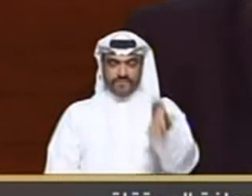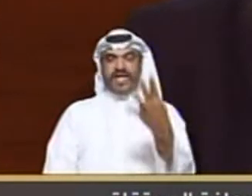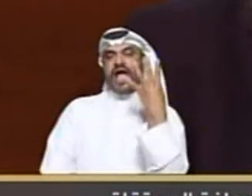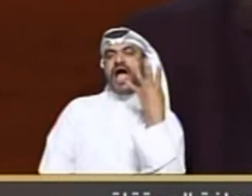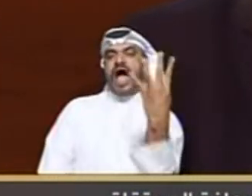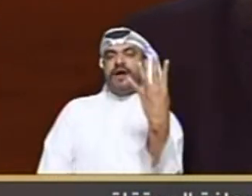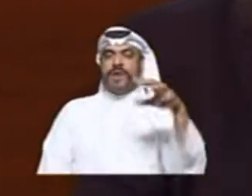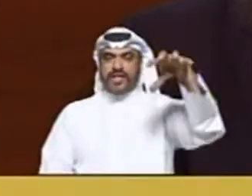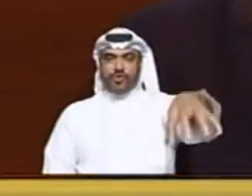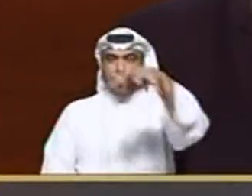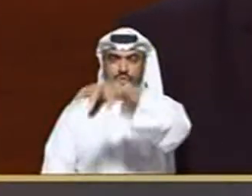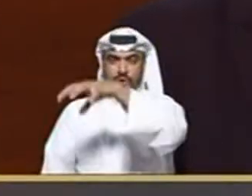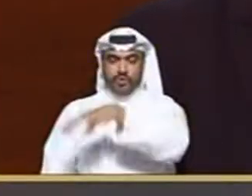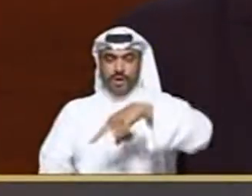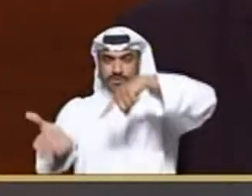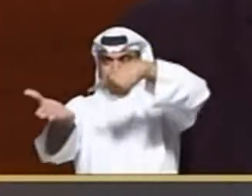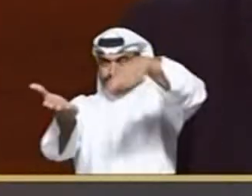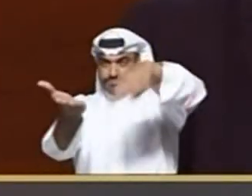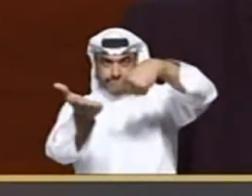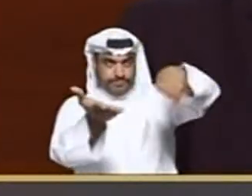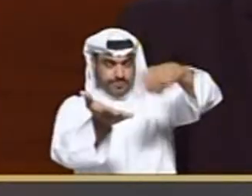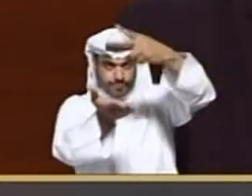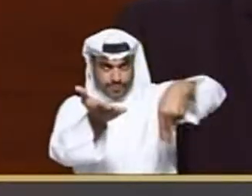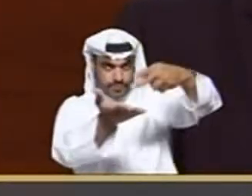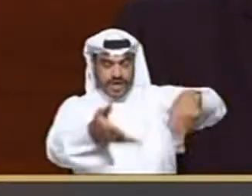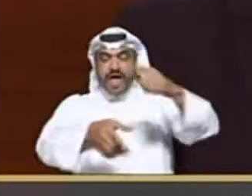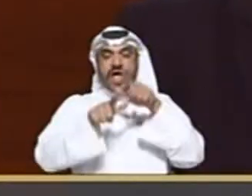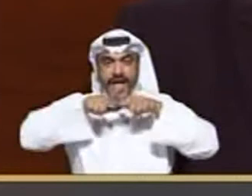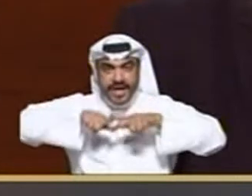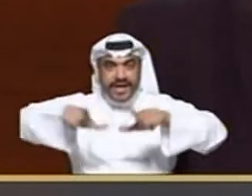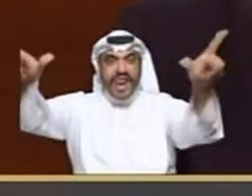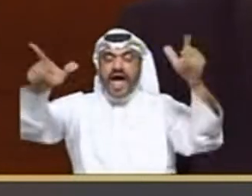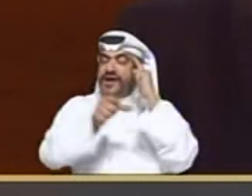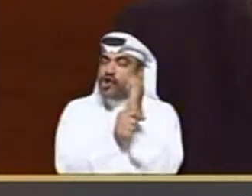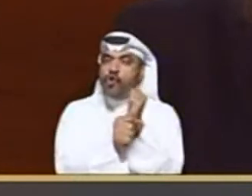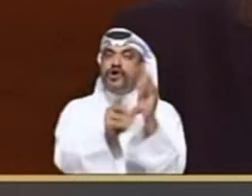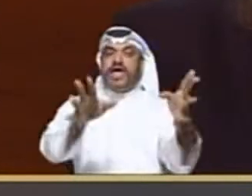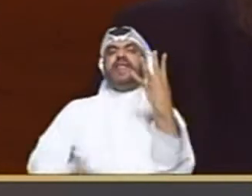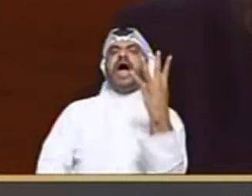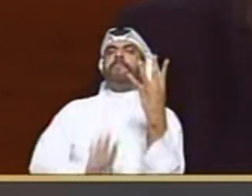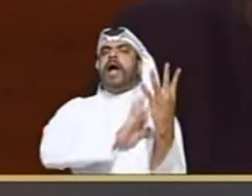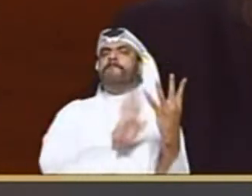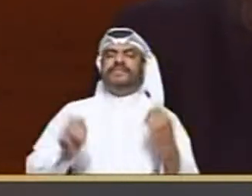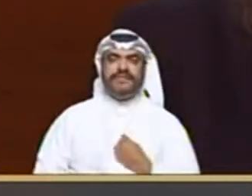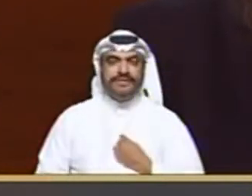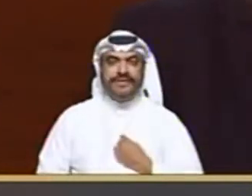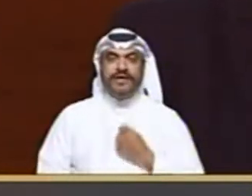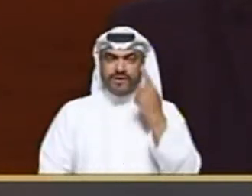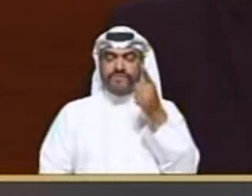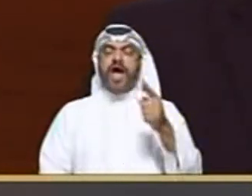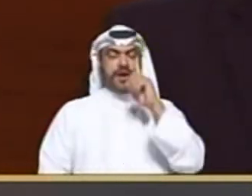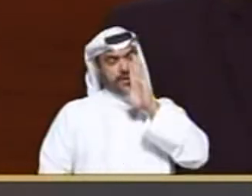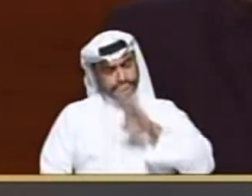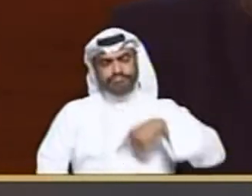أربعة بلدان وقعت على إعلان مبادئ حرية الإعلام حتى الآن، ونحن مستمرون في